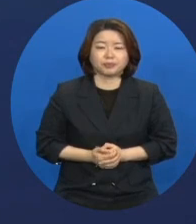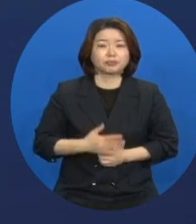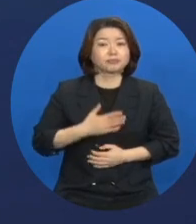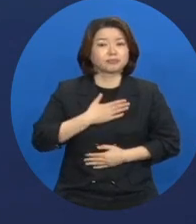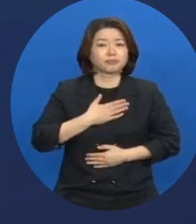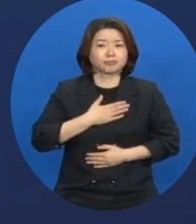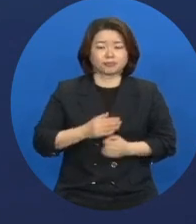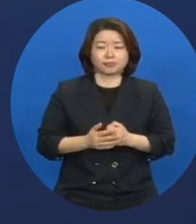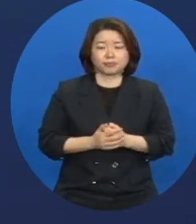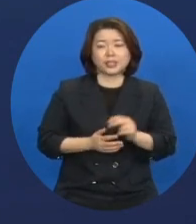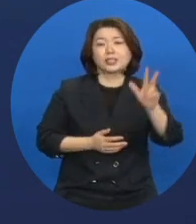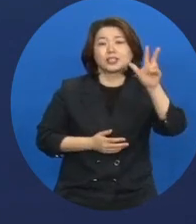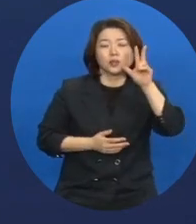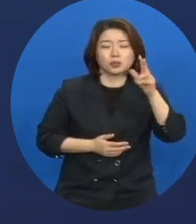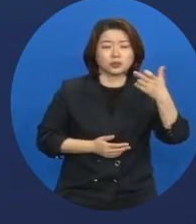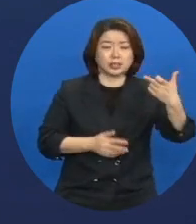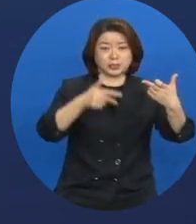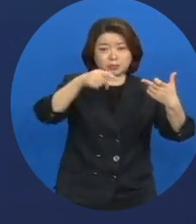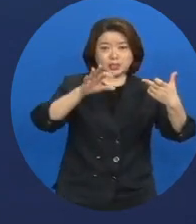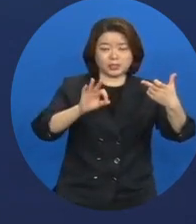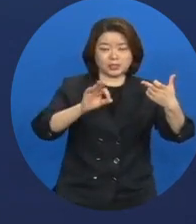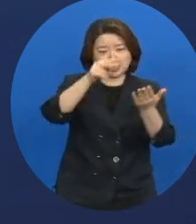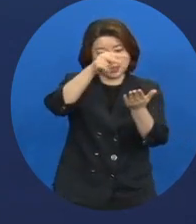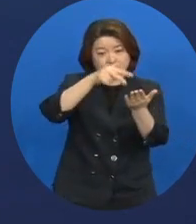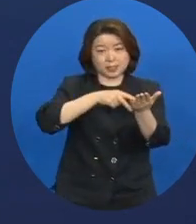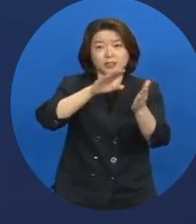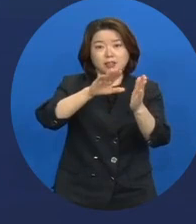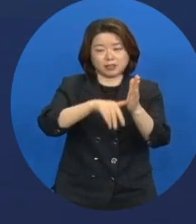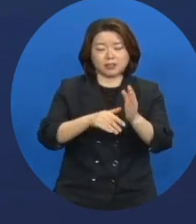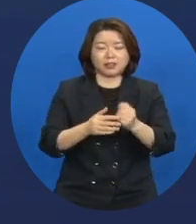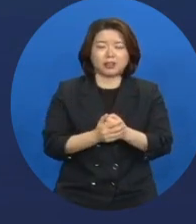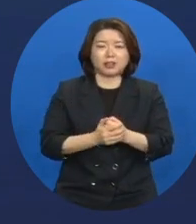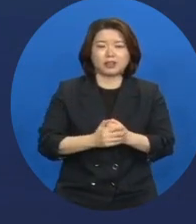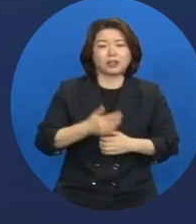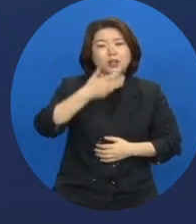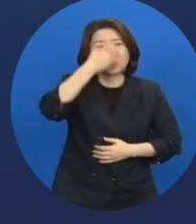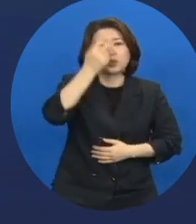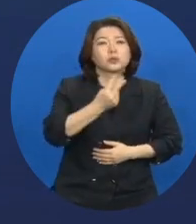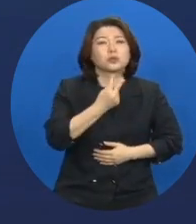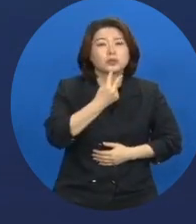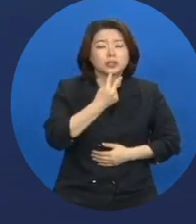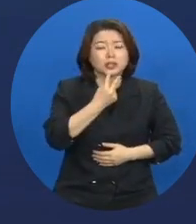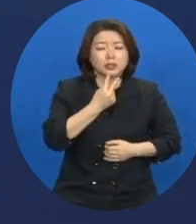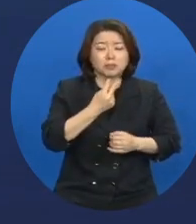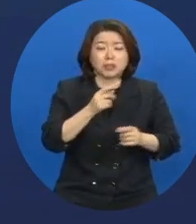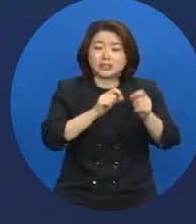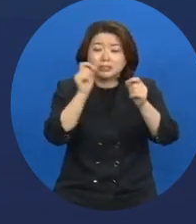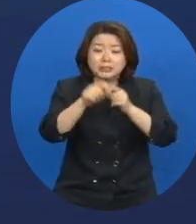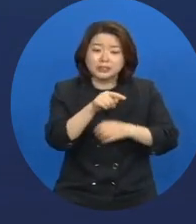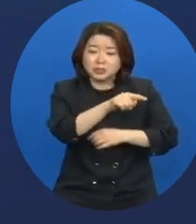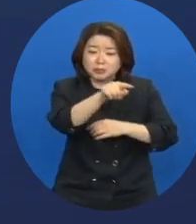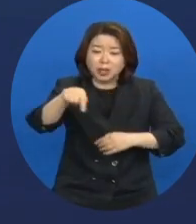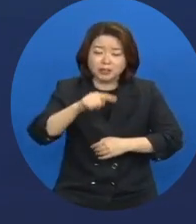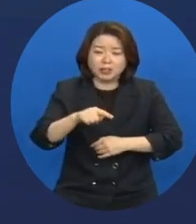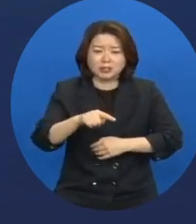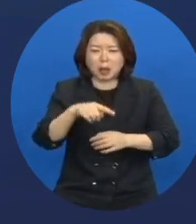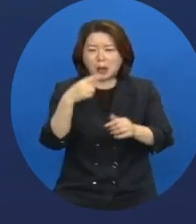저는 이 여호수아 17장을 읽으면서 요셉 지파에 대해서 조금 더 비난할 마음이